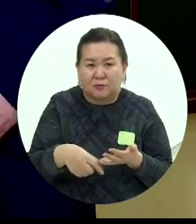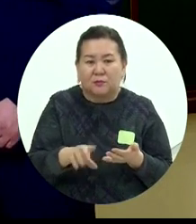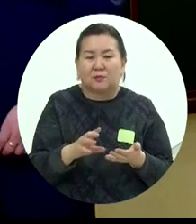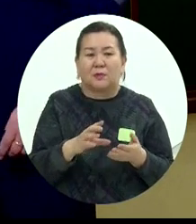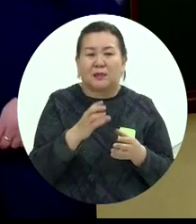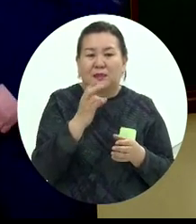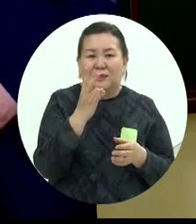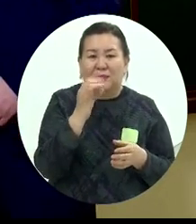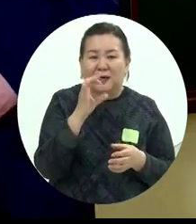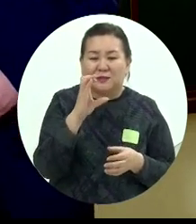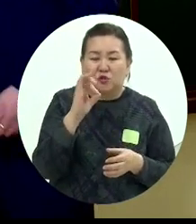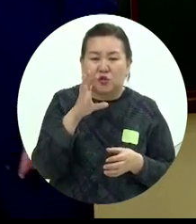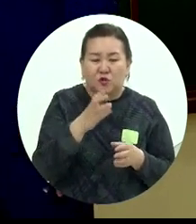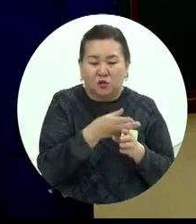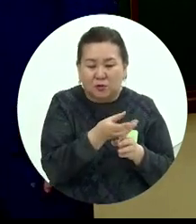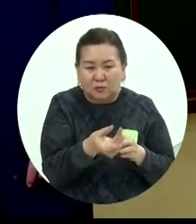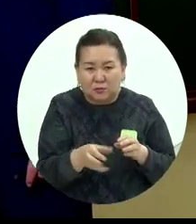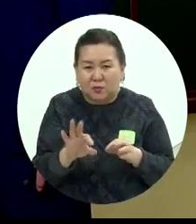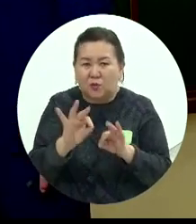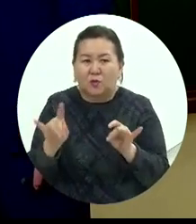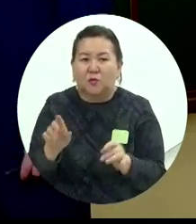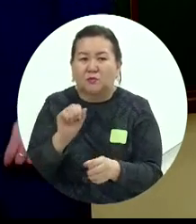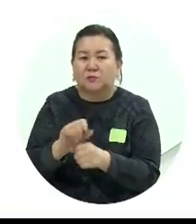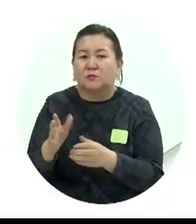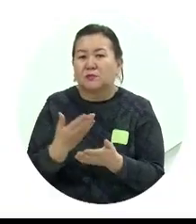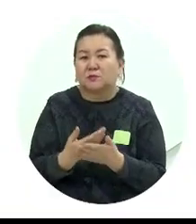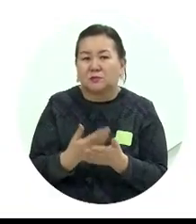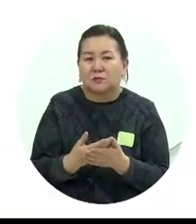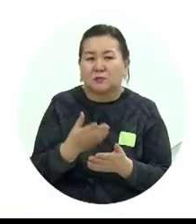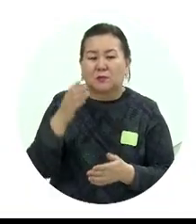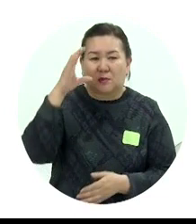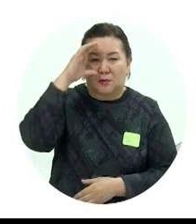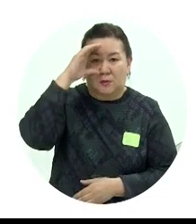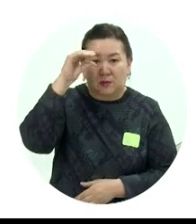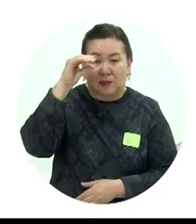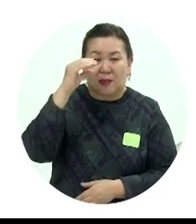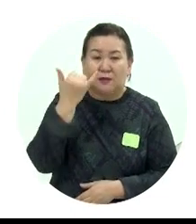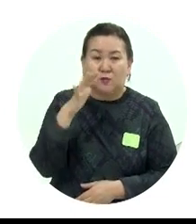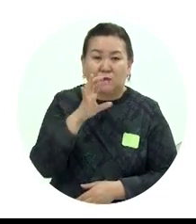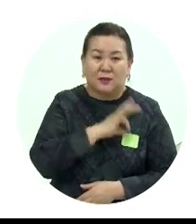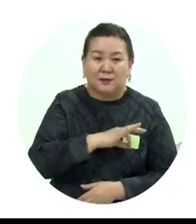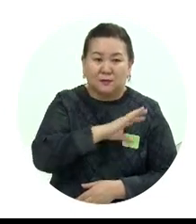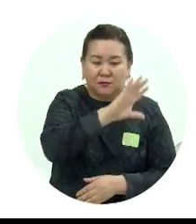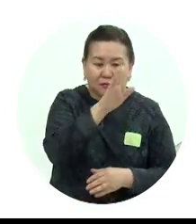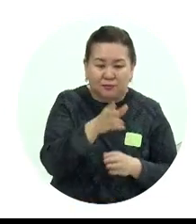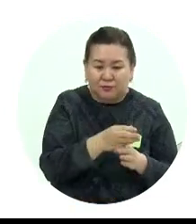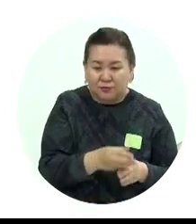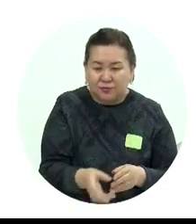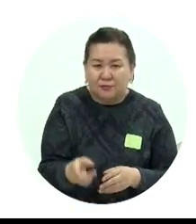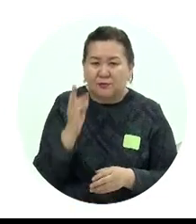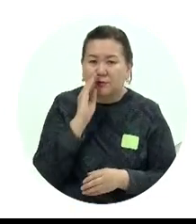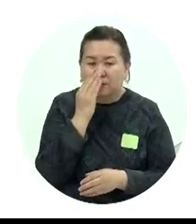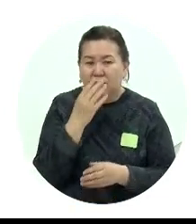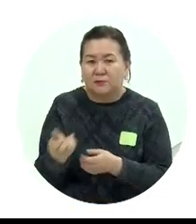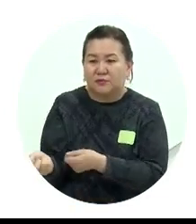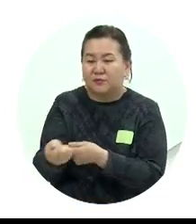ноцоосоор дамжуулж одоо бусад зүйлд зарцуулж байгаа нь харагдаж байна. Жишээлбэл одоо энэ саарал усыг ашиглаад одоо цэцэрлэгийг услах,